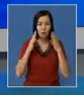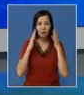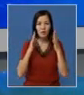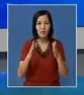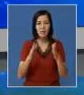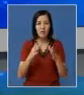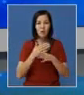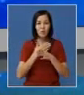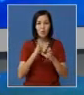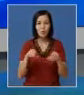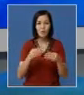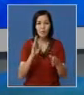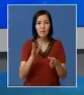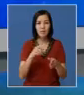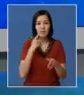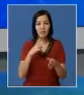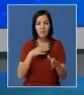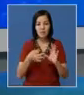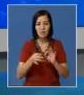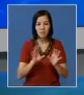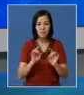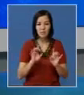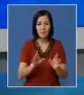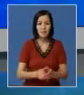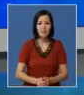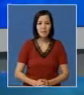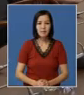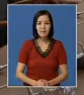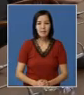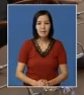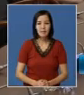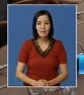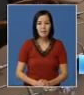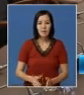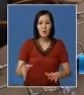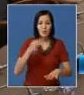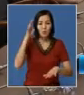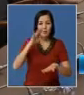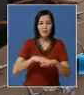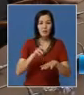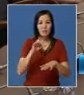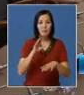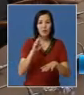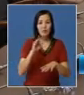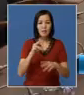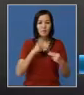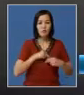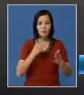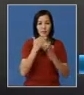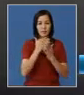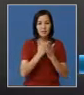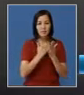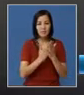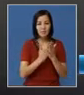мүмкіндігінше көмектесетінін жеткізді. Толықтырып, тілшіміз тарқатсын. Облыс әкімі Амандық Баталов жұмыс кестесінің